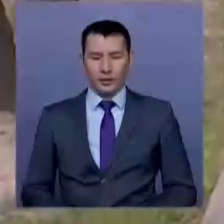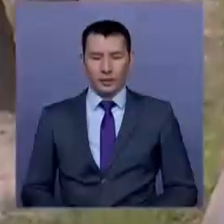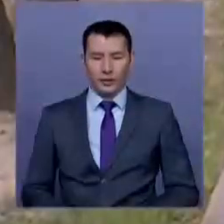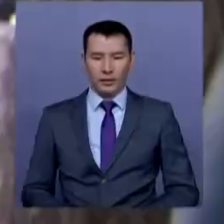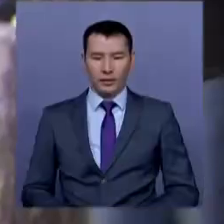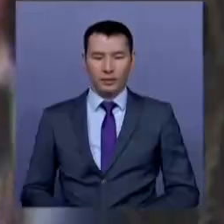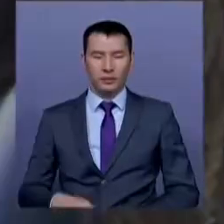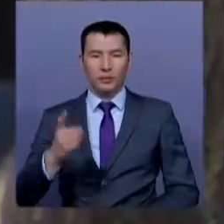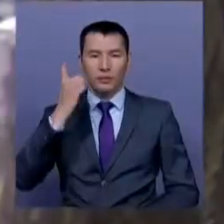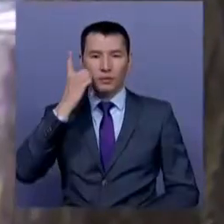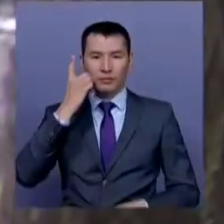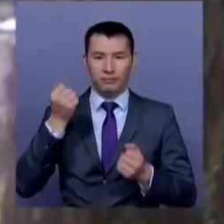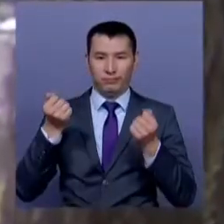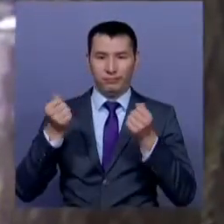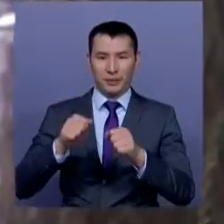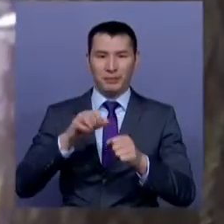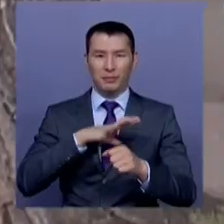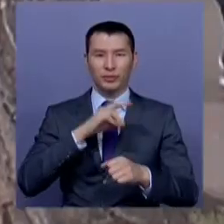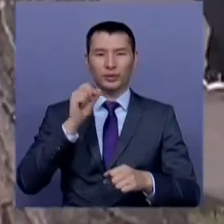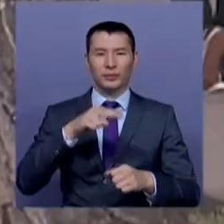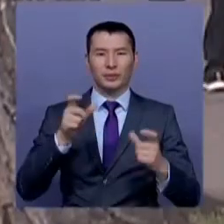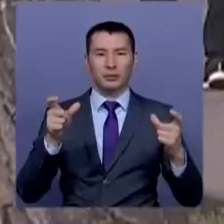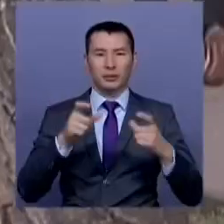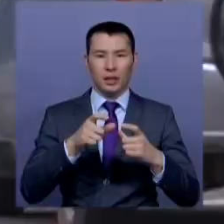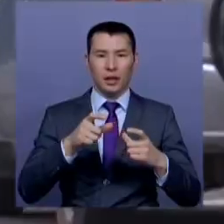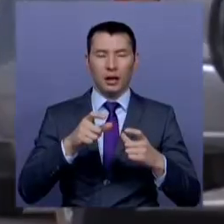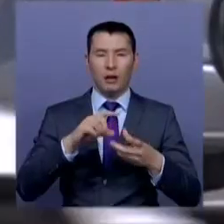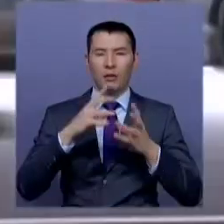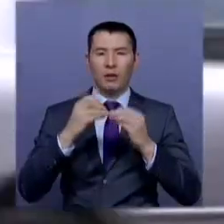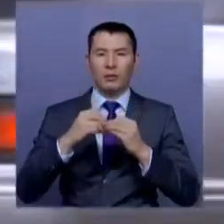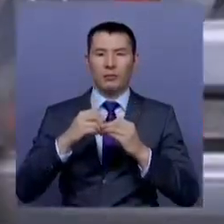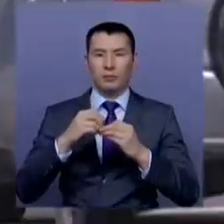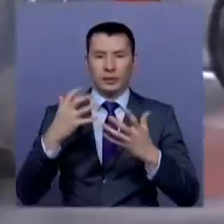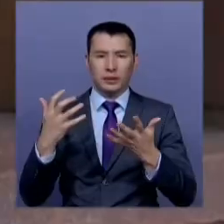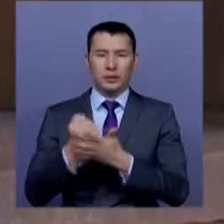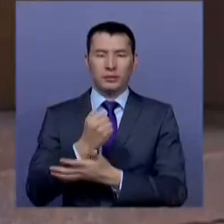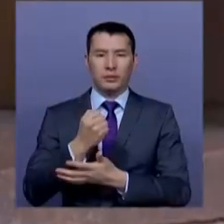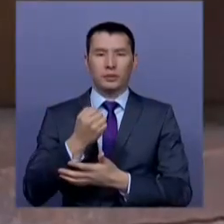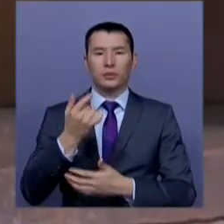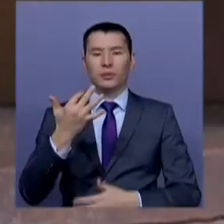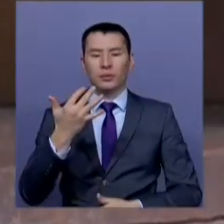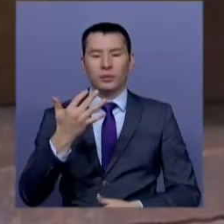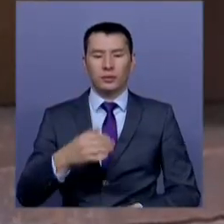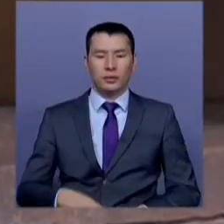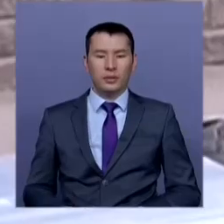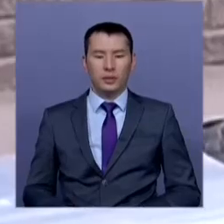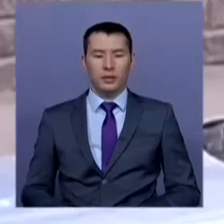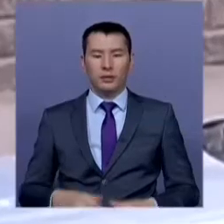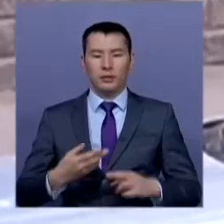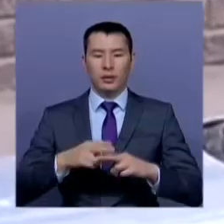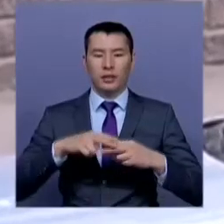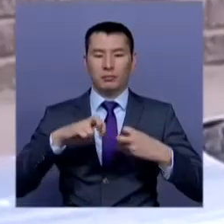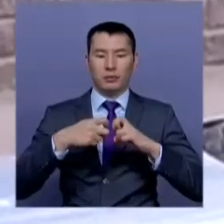Кража телефонов во время ЧП. Сколько гаджетов уже возвращены своим владельцам? Можно ли найти сотовый без АИМ-кода? В актуальной